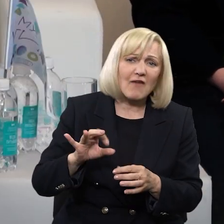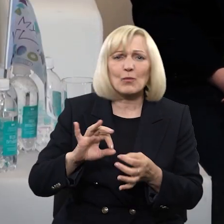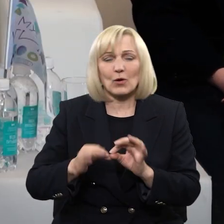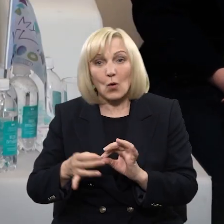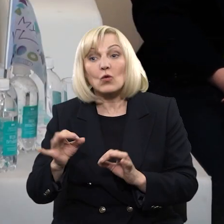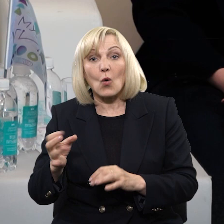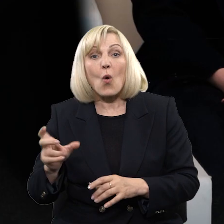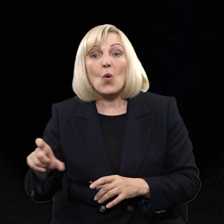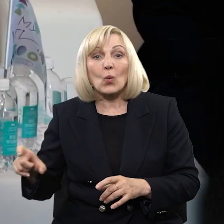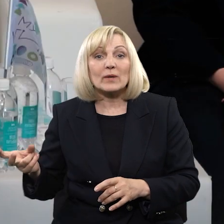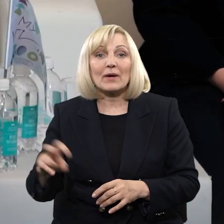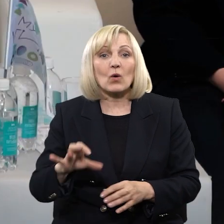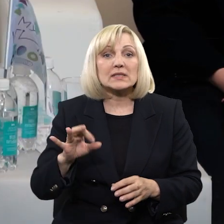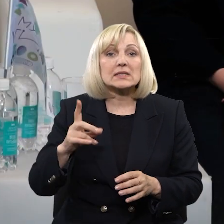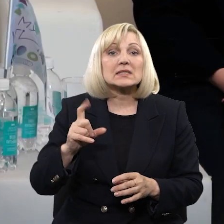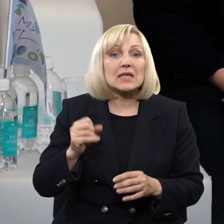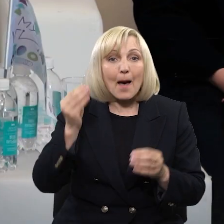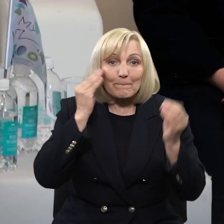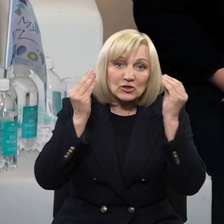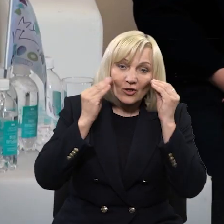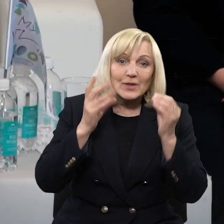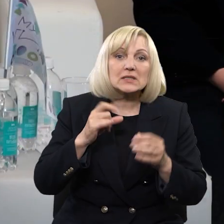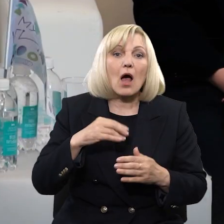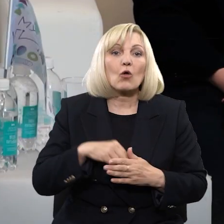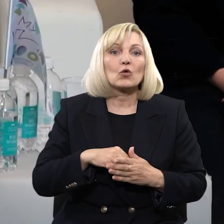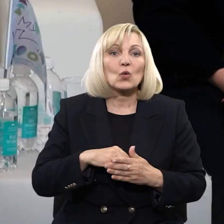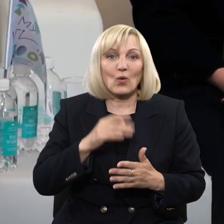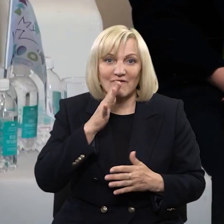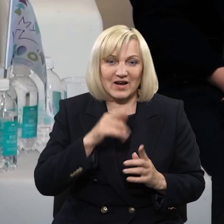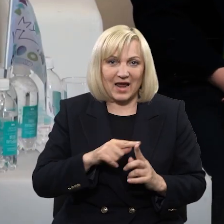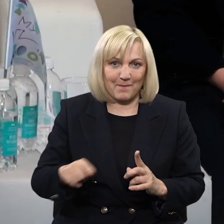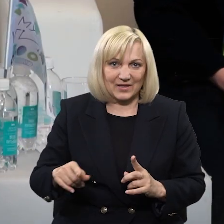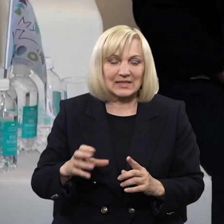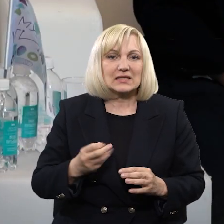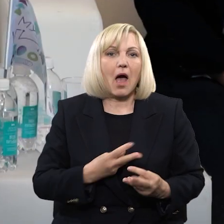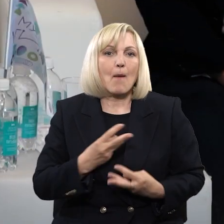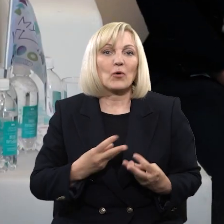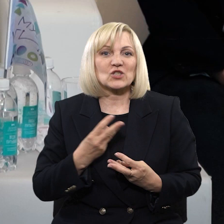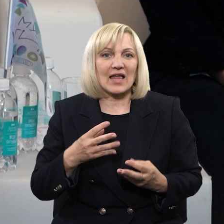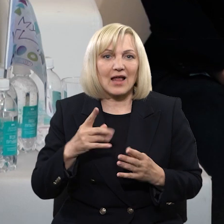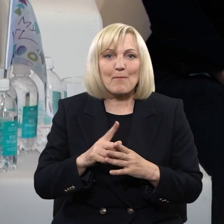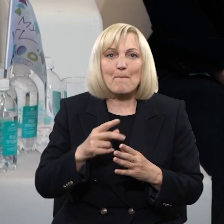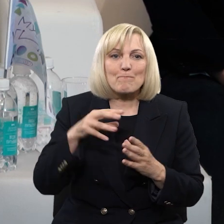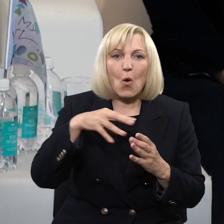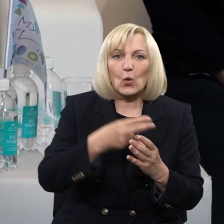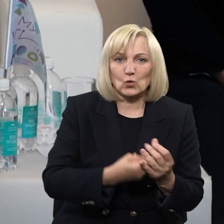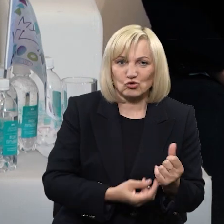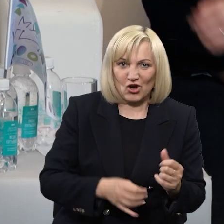подробности люди приходят за впечатлением за духом времени за эмоциональным погружением